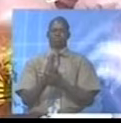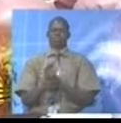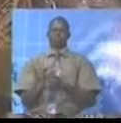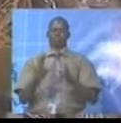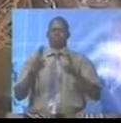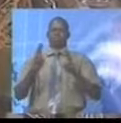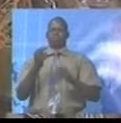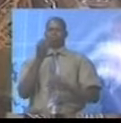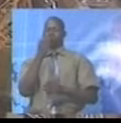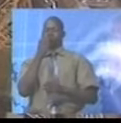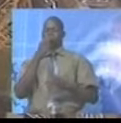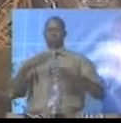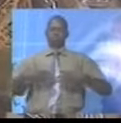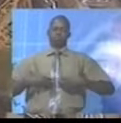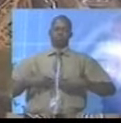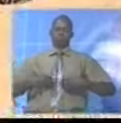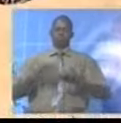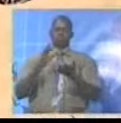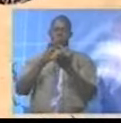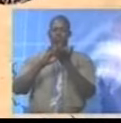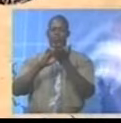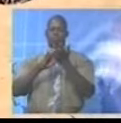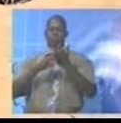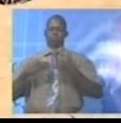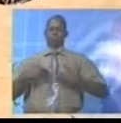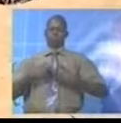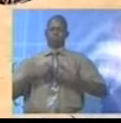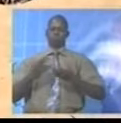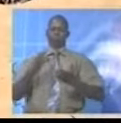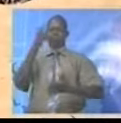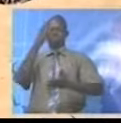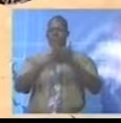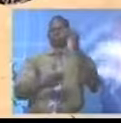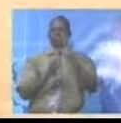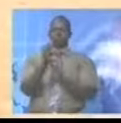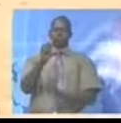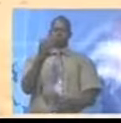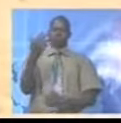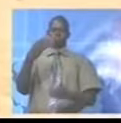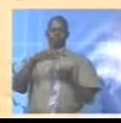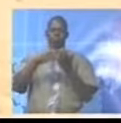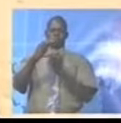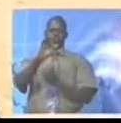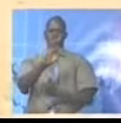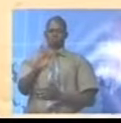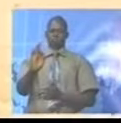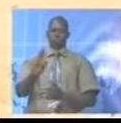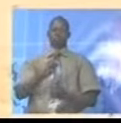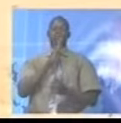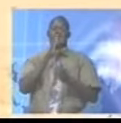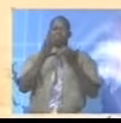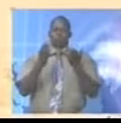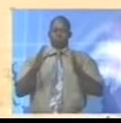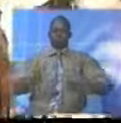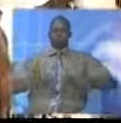Des vivres, des vêtements, des médicaments et du bétail d'une valeur de plus de 13 millions de francs CFA, ce sont là les